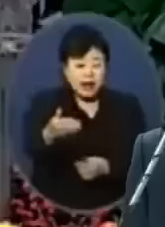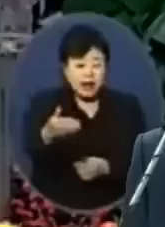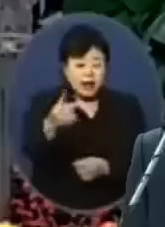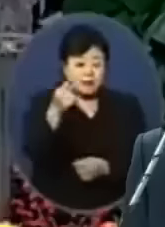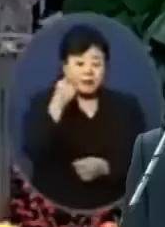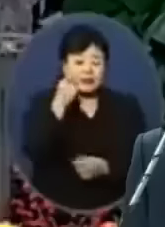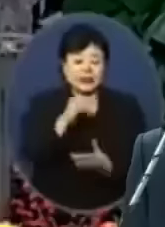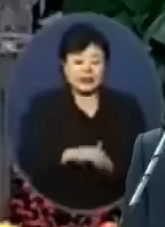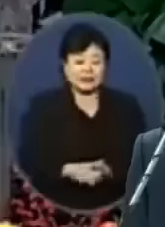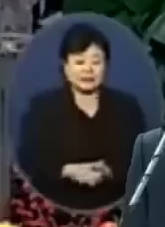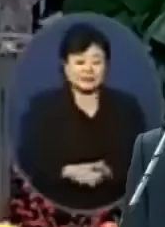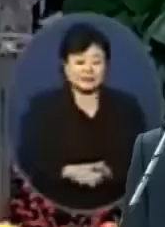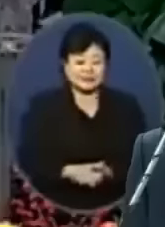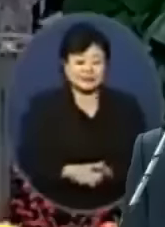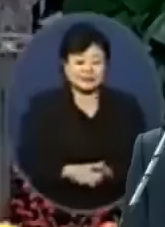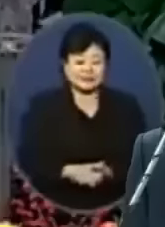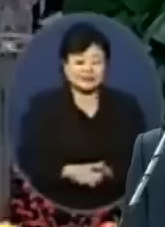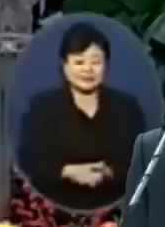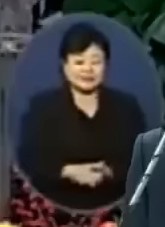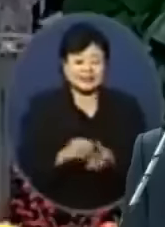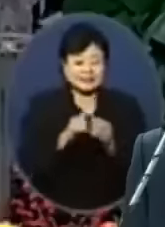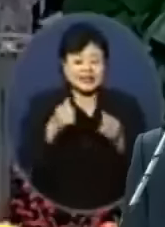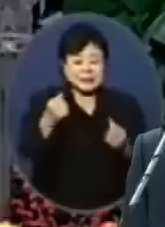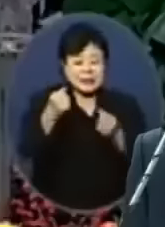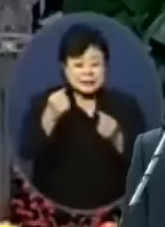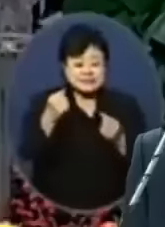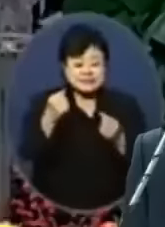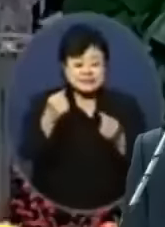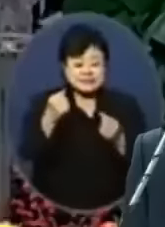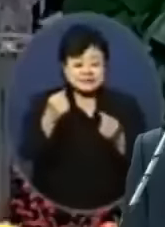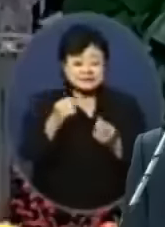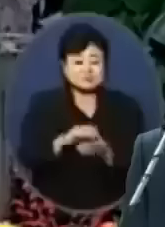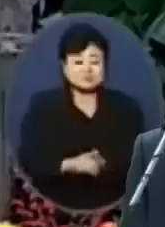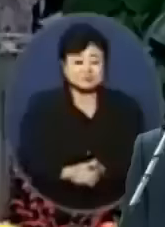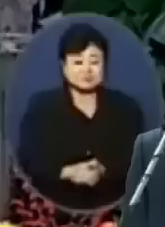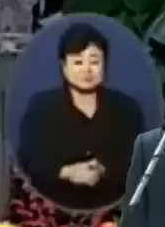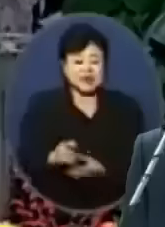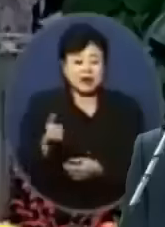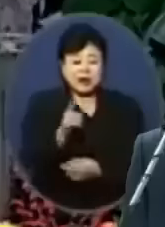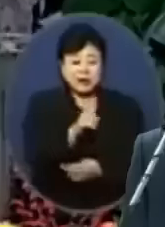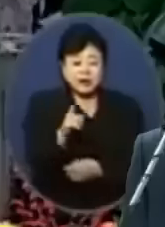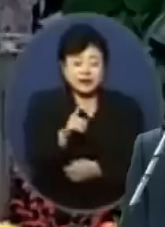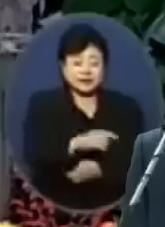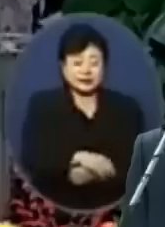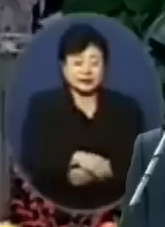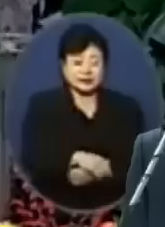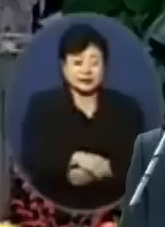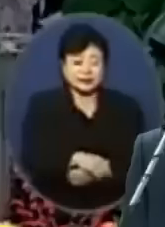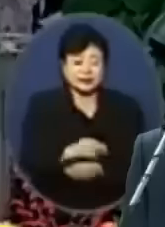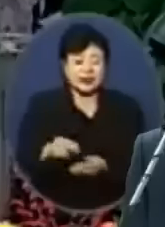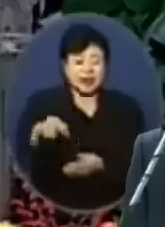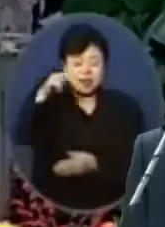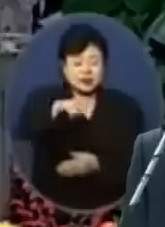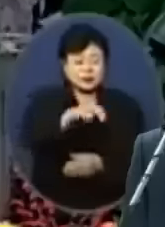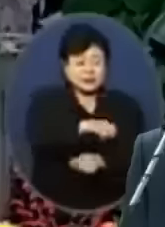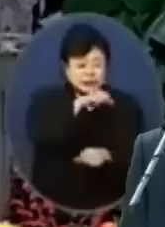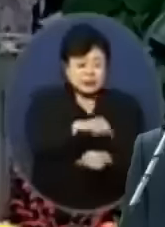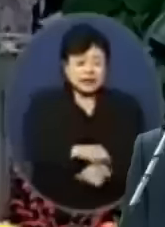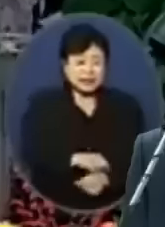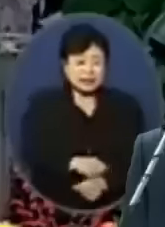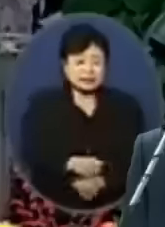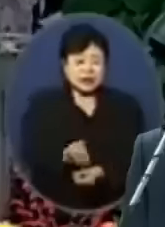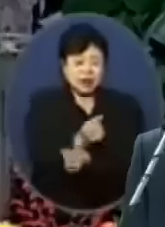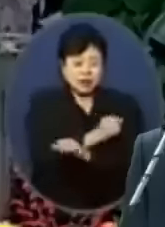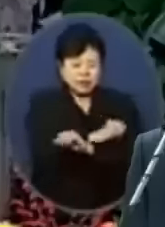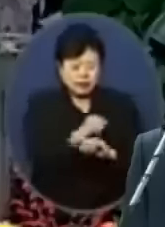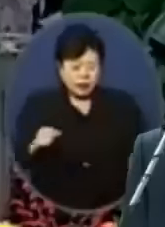만용은 행할 수가 없습니다. 인간의 힘으로는 어떠한 뛰기를 잘하는 사람도 그랜드 캐니언을